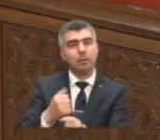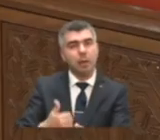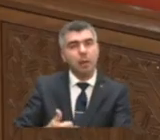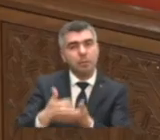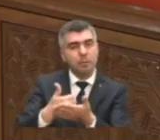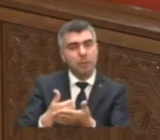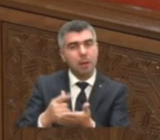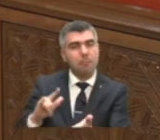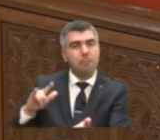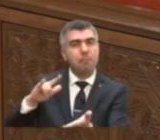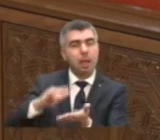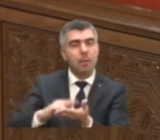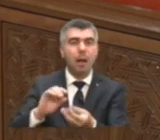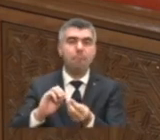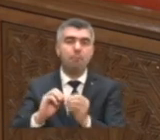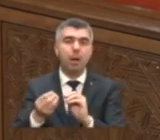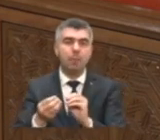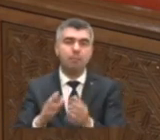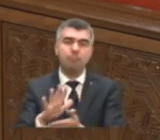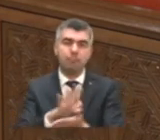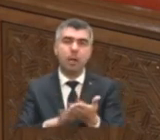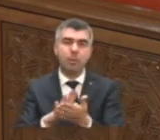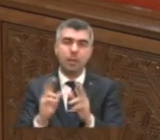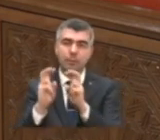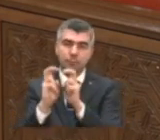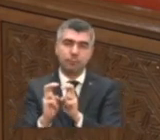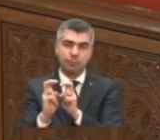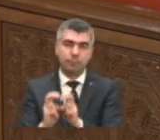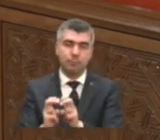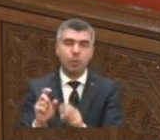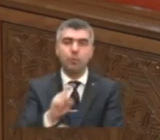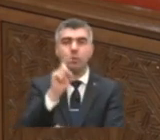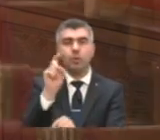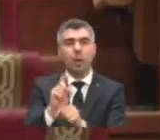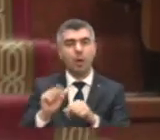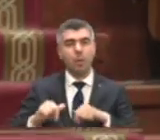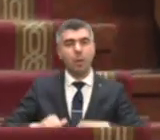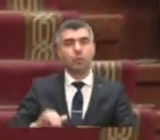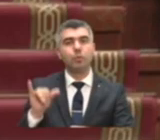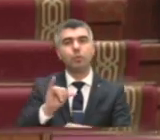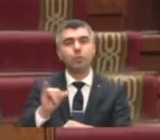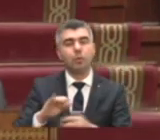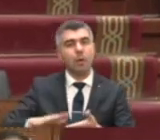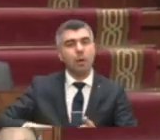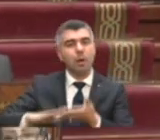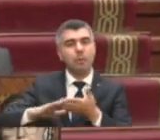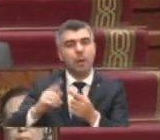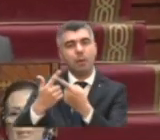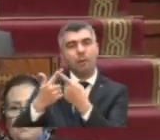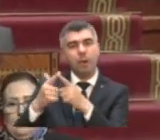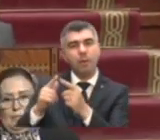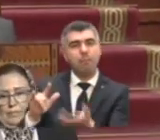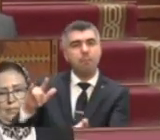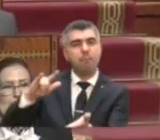المطارات باقي فيها بعض المشاكل والنواقص. على هذا الأساس نسألكم السيد الوزير، كيفاش ناويين تنهضوا بجودة الخدمات في مختلف مطارات